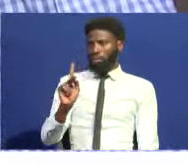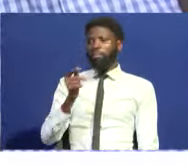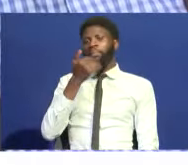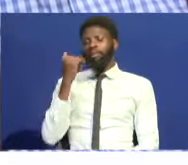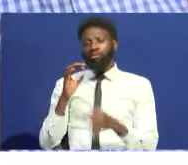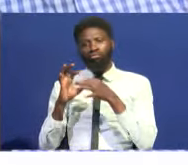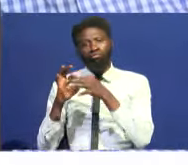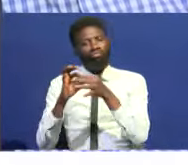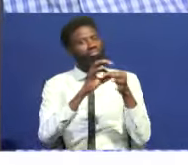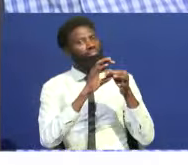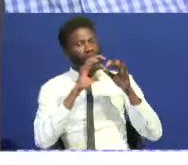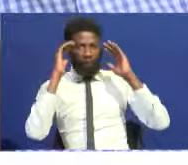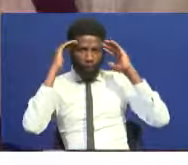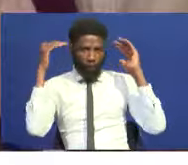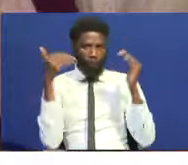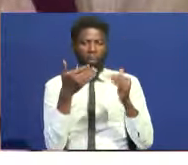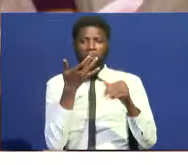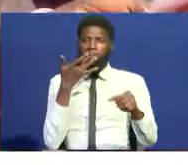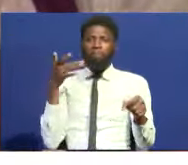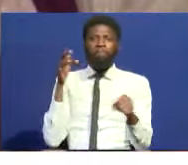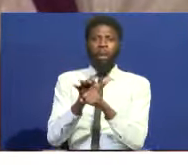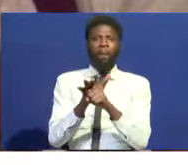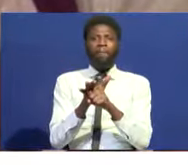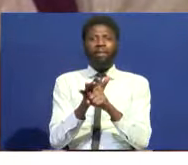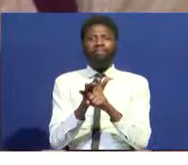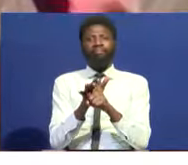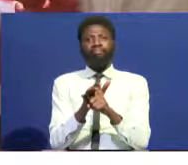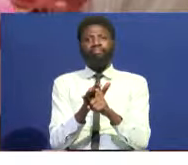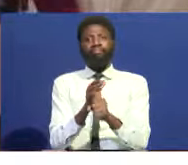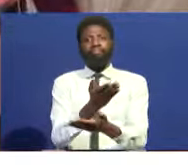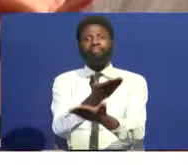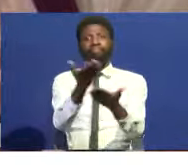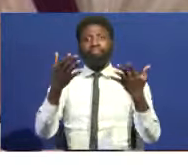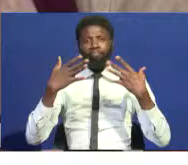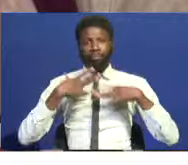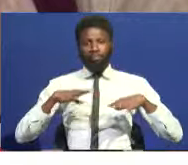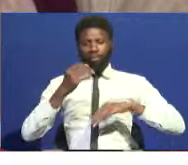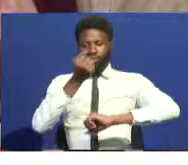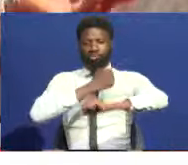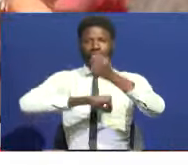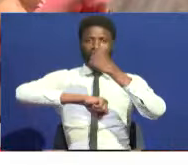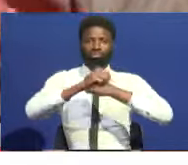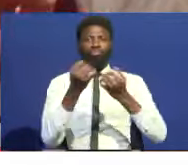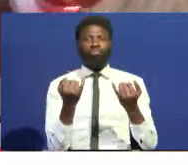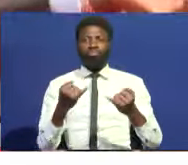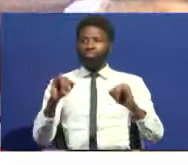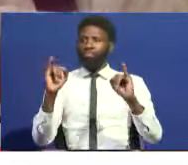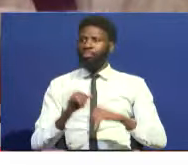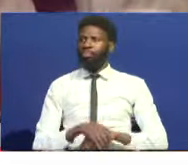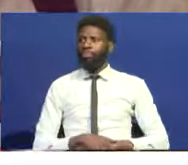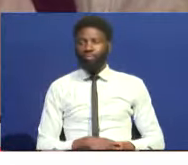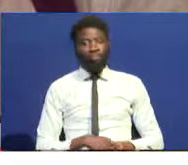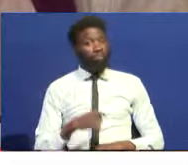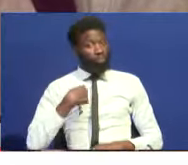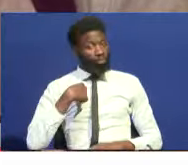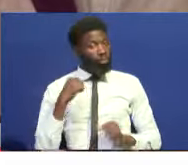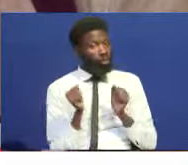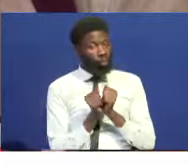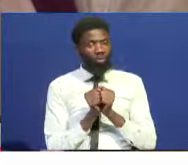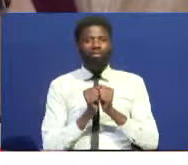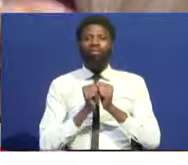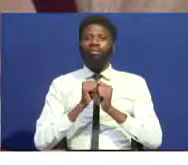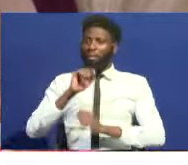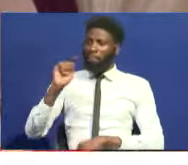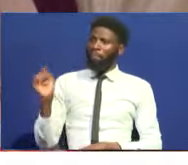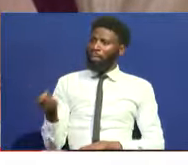promises to the electorate. Mimi na rais tunafanya kazi nzuri, tunapendana, tunapanga kazi yetu,